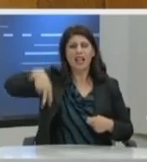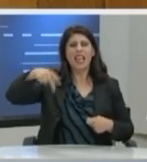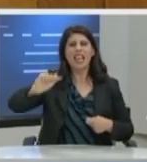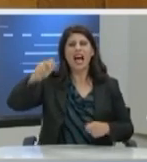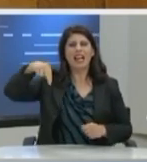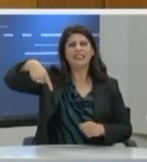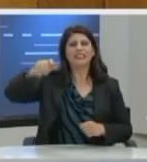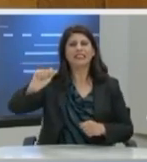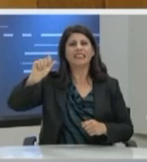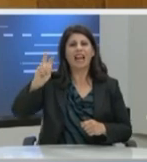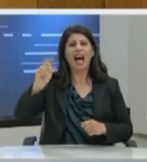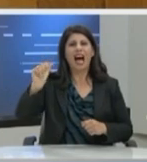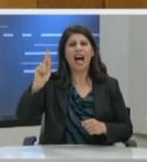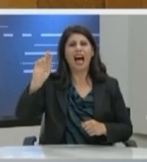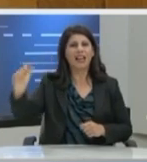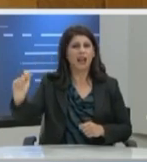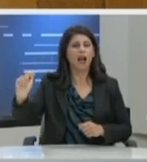ήταν οι καλές του στιγμές?